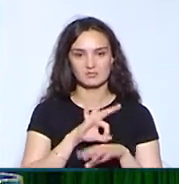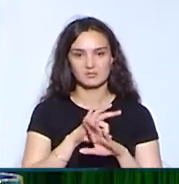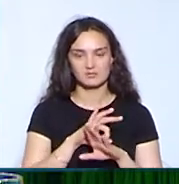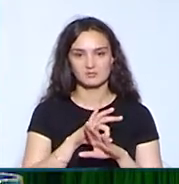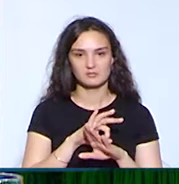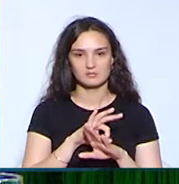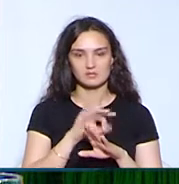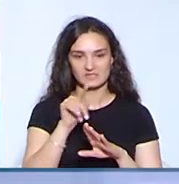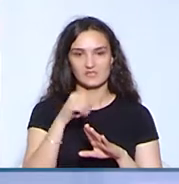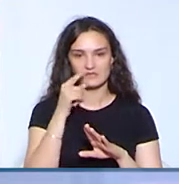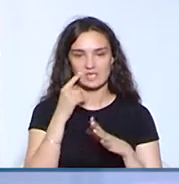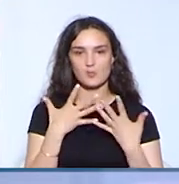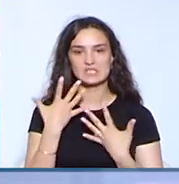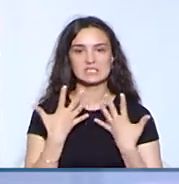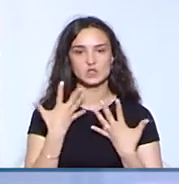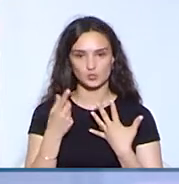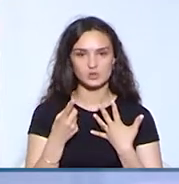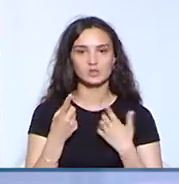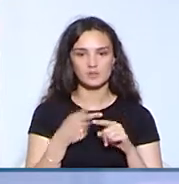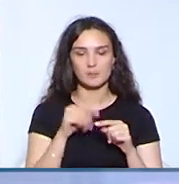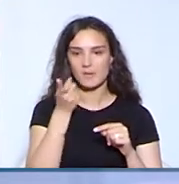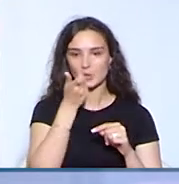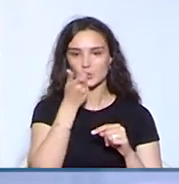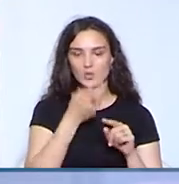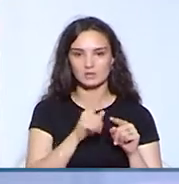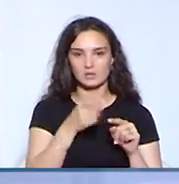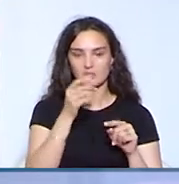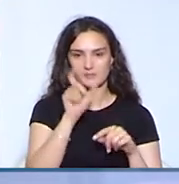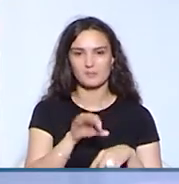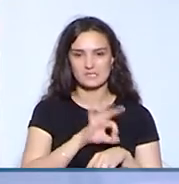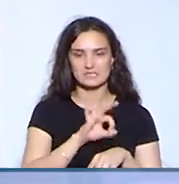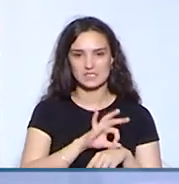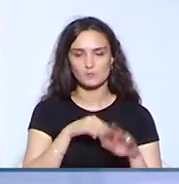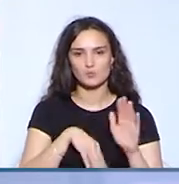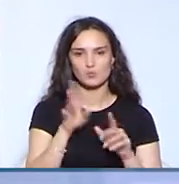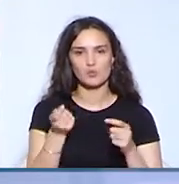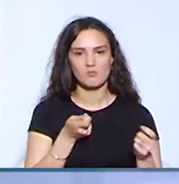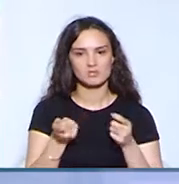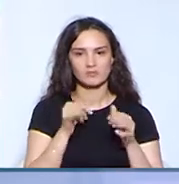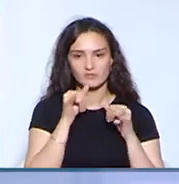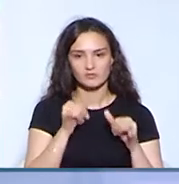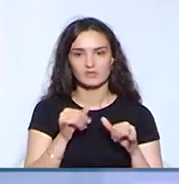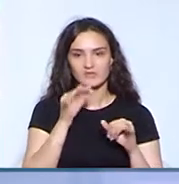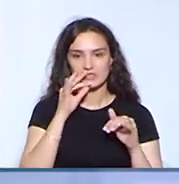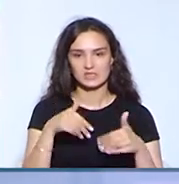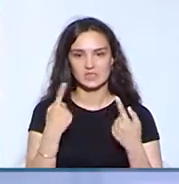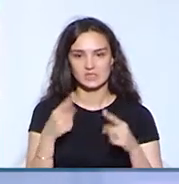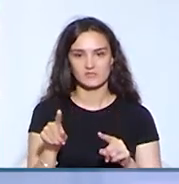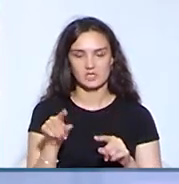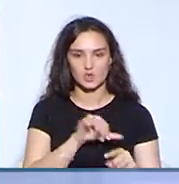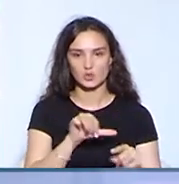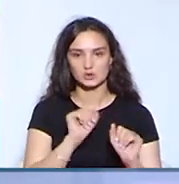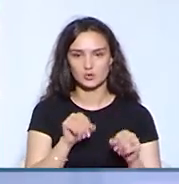მანიფესტაციის. თქვენ ახსენეთ ემოციური ფაქტორებით მარიხუანის მქონე პაციენტები უფრო უმართავი არიან ვიდრე სხვა ნარკოტიკული